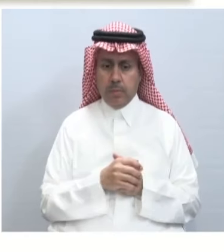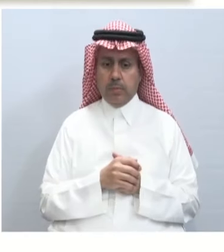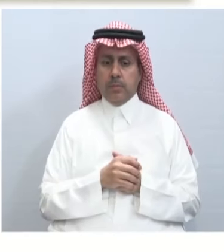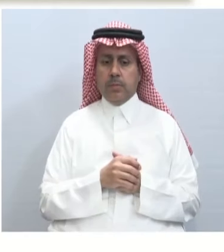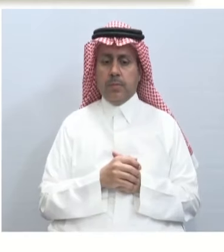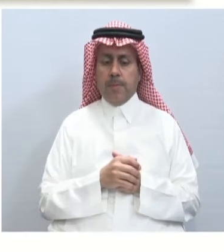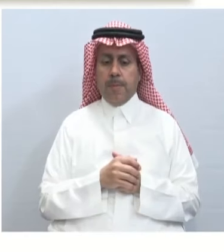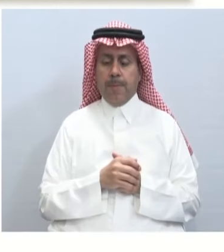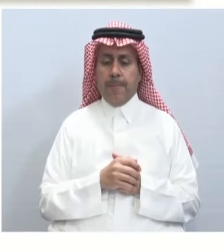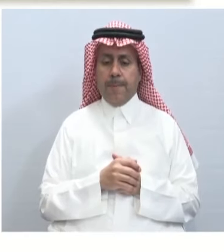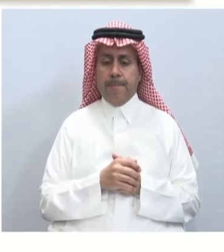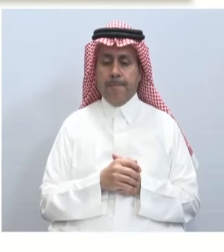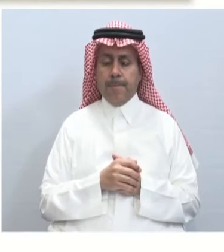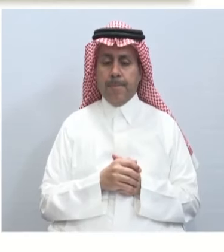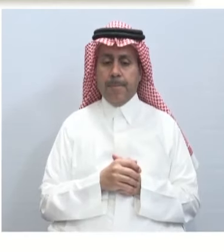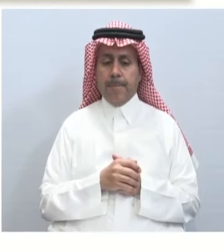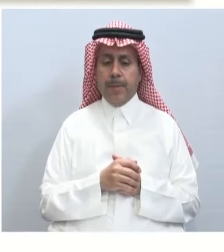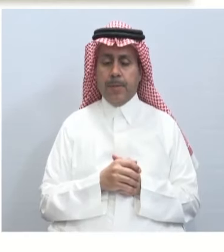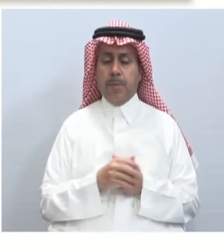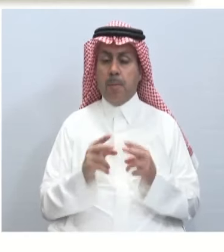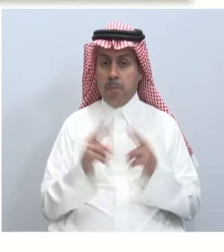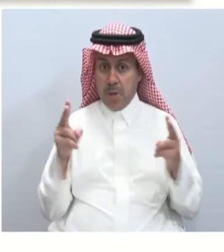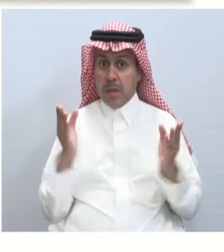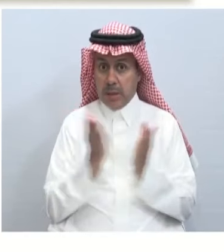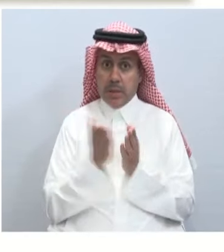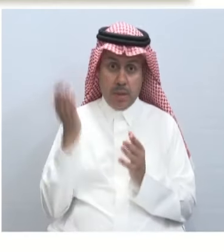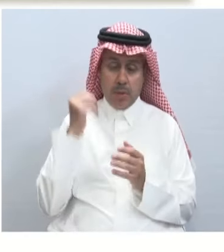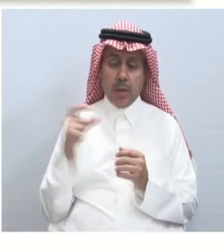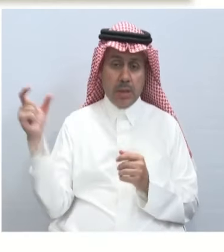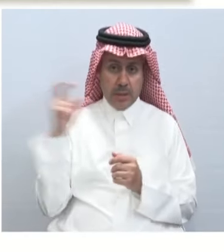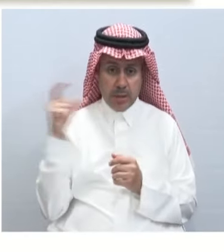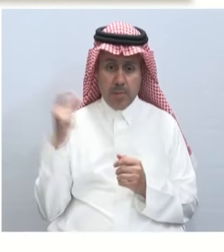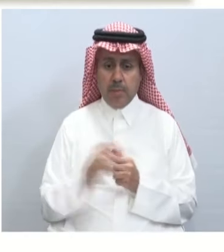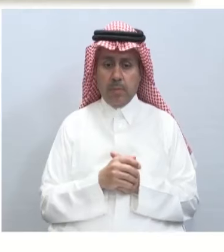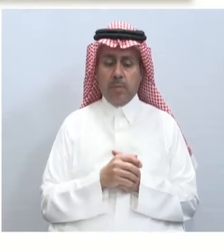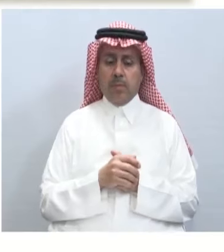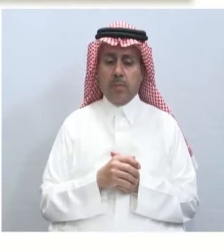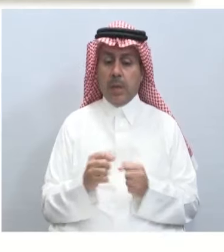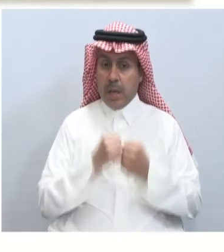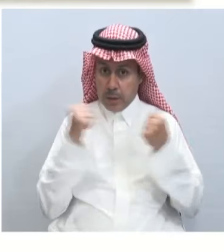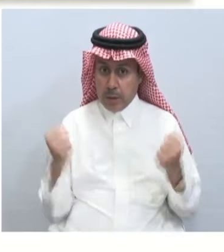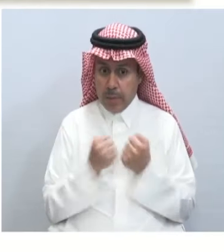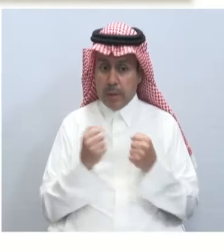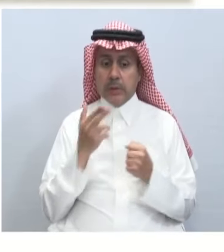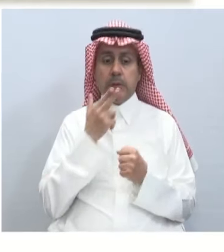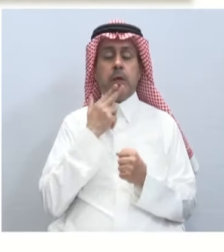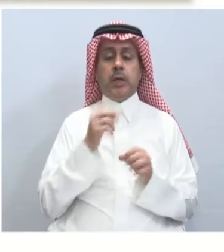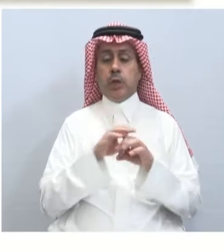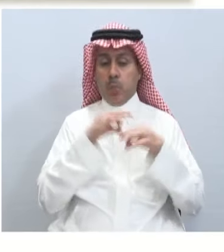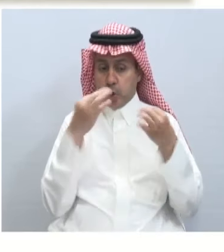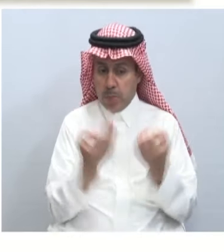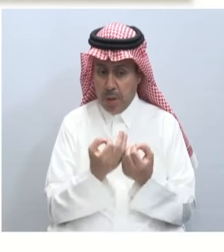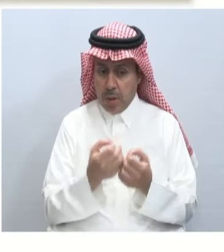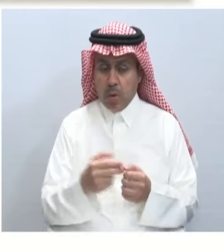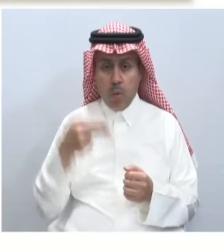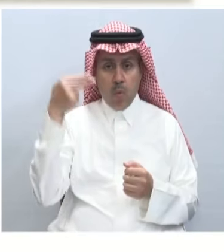وقلنا مما ذكرناه ايضا في الدرس السابق ان دين الاسلام هذا الدين العظيم حرص على ماذا على طهاره